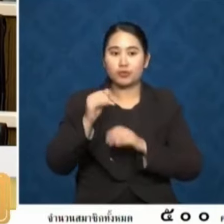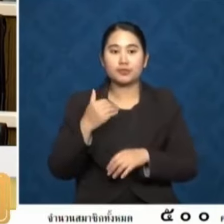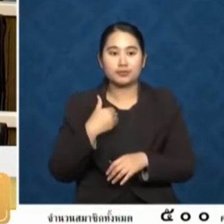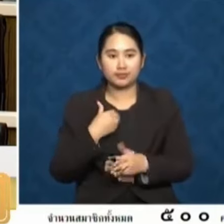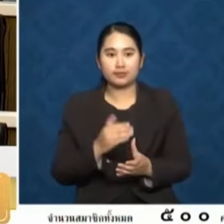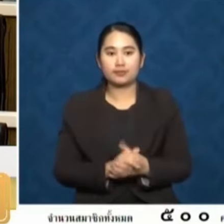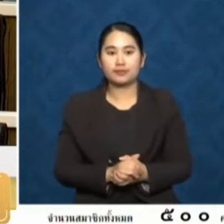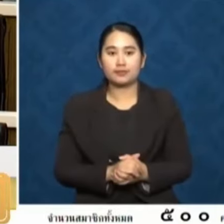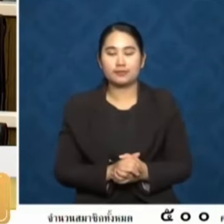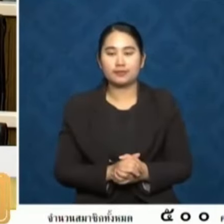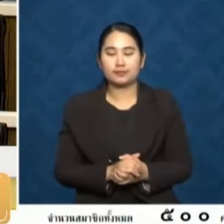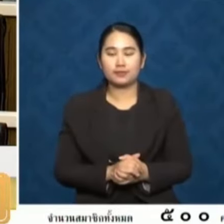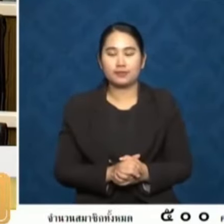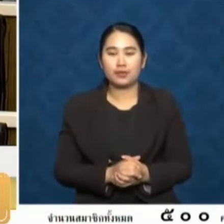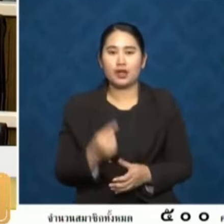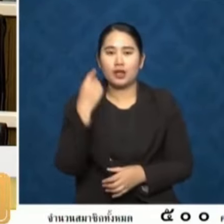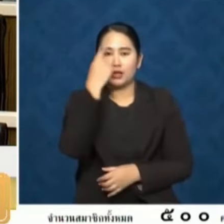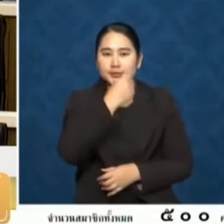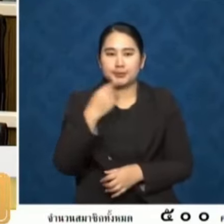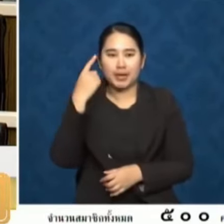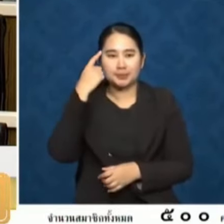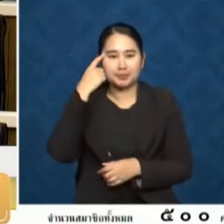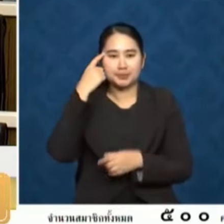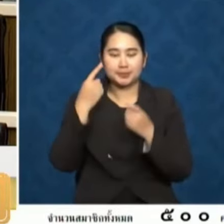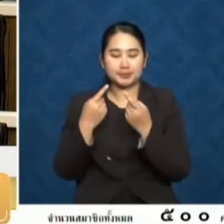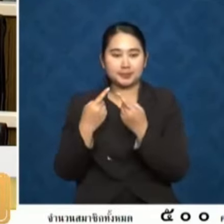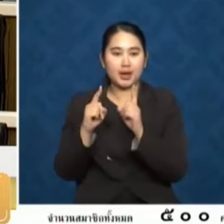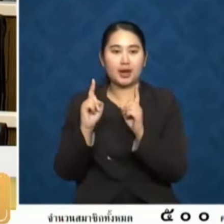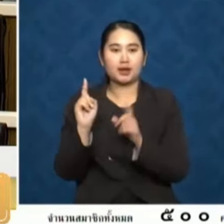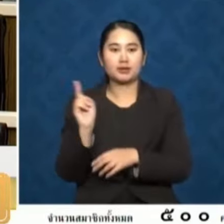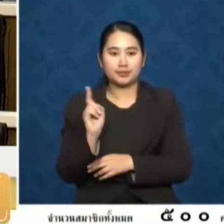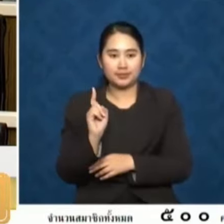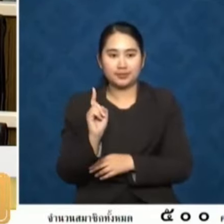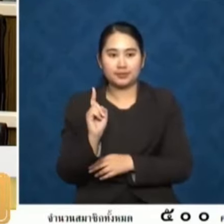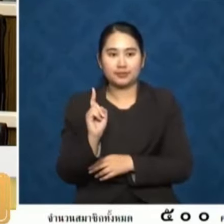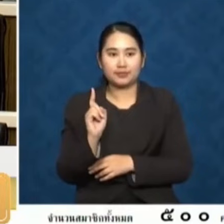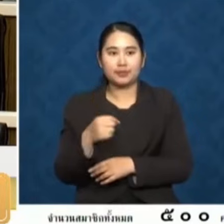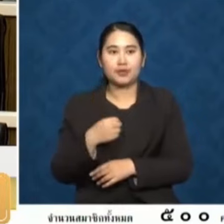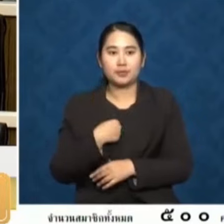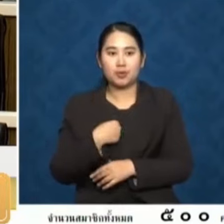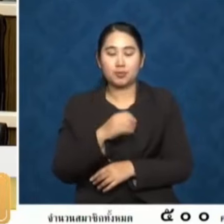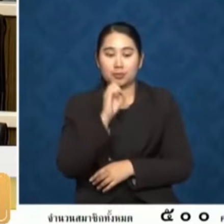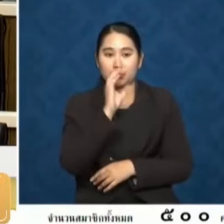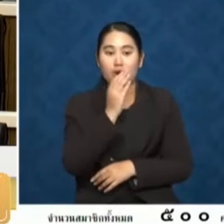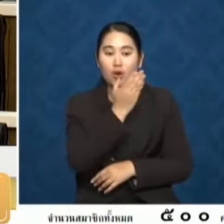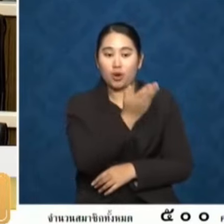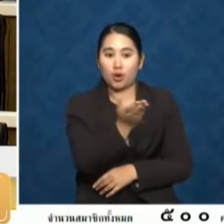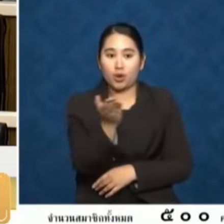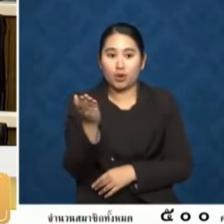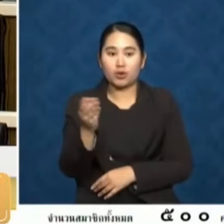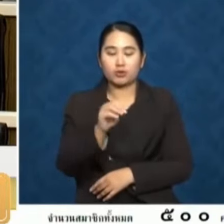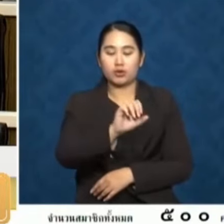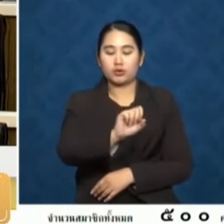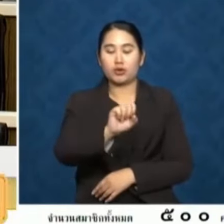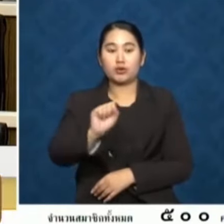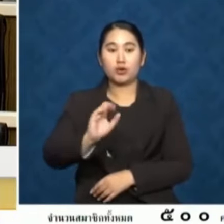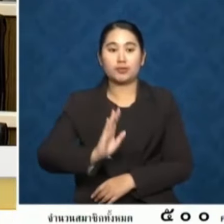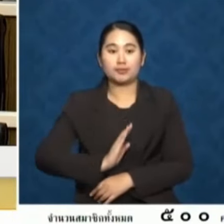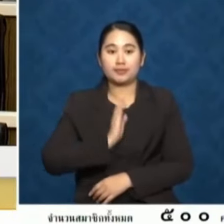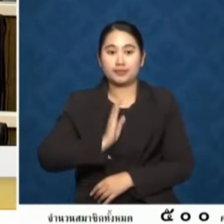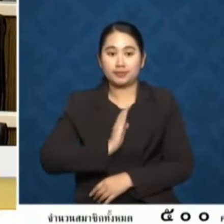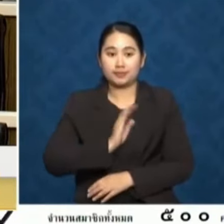ส่วนใครจะคิดเป็นอย่างอื่นผมอยากจะวิงวอนท่านสมาชิกผู้มีเกียรติในสภาแ